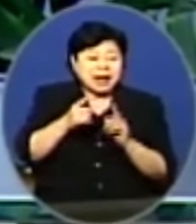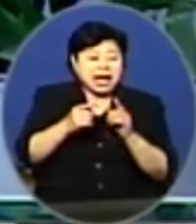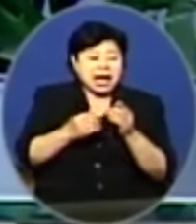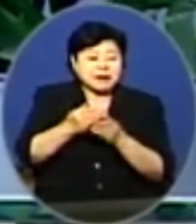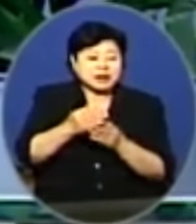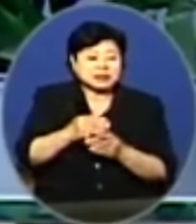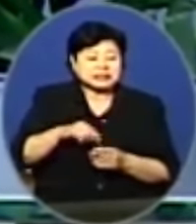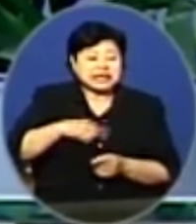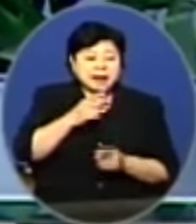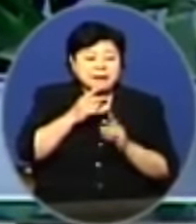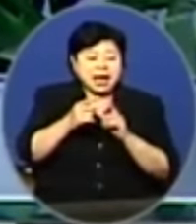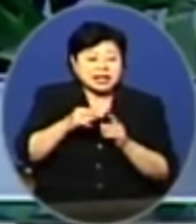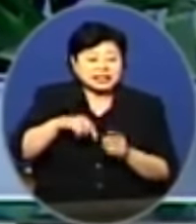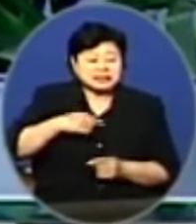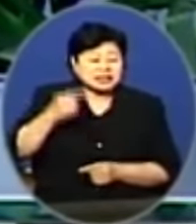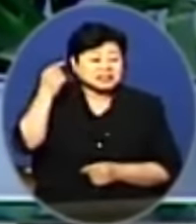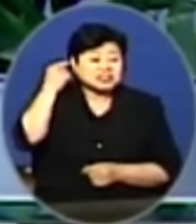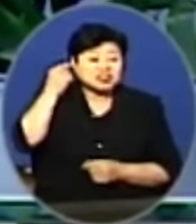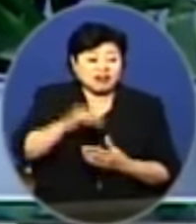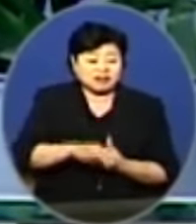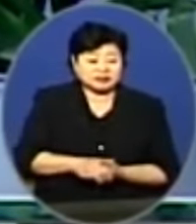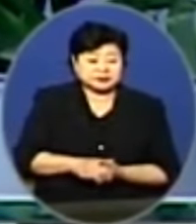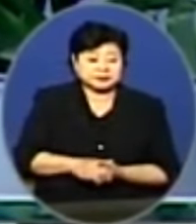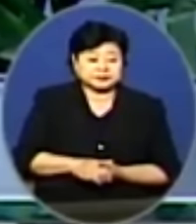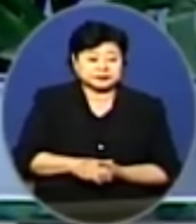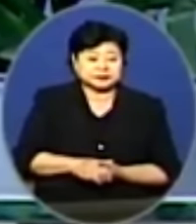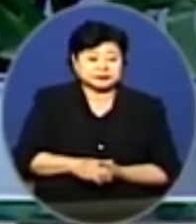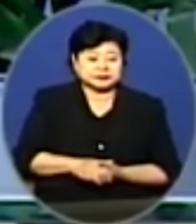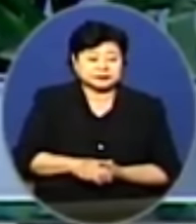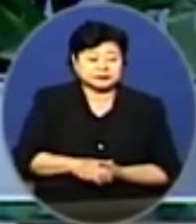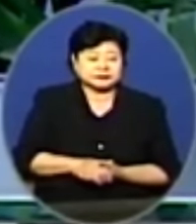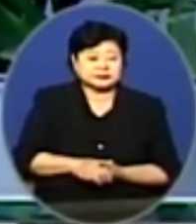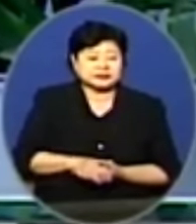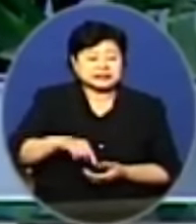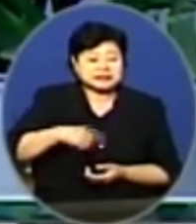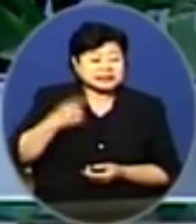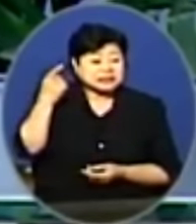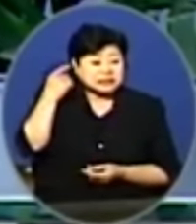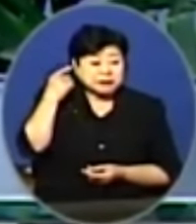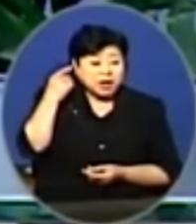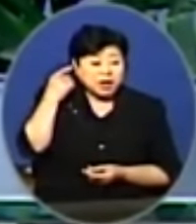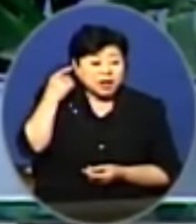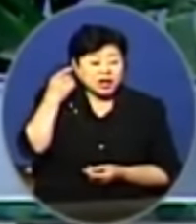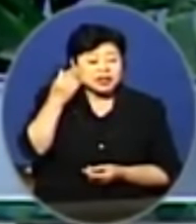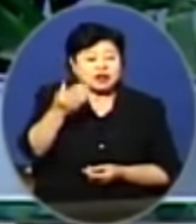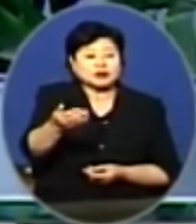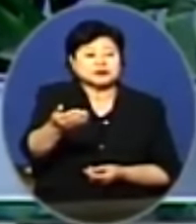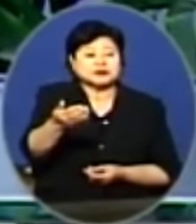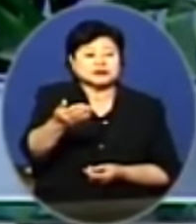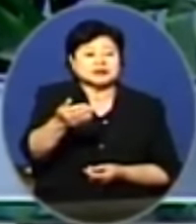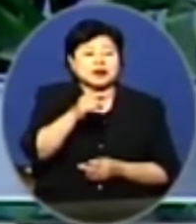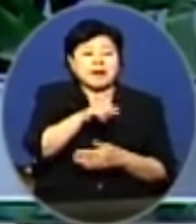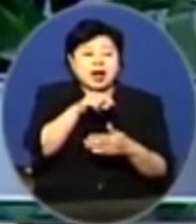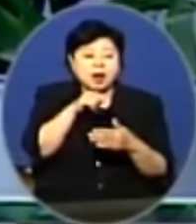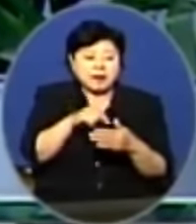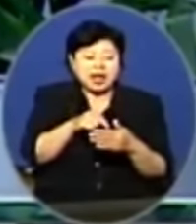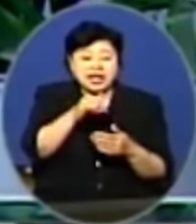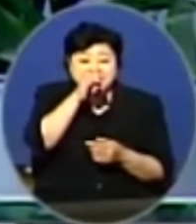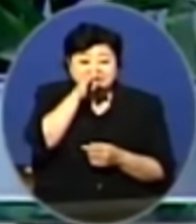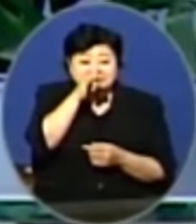여러분 말을 여러분 자신이 듣습니다. 여러분 자신이 들으면 여러분의 마음속에